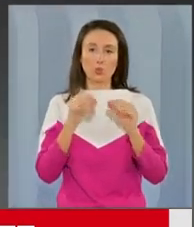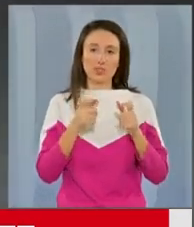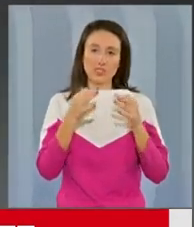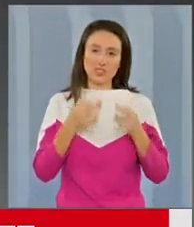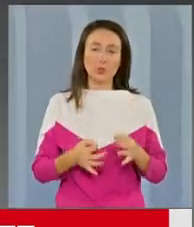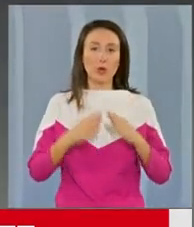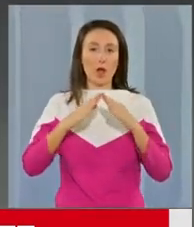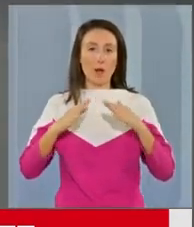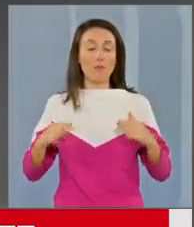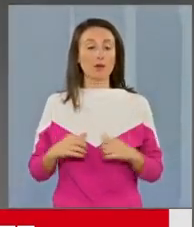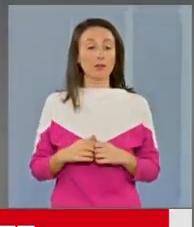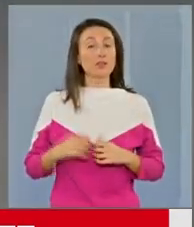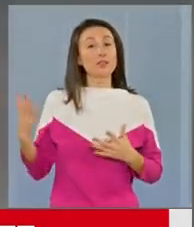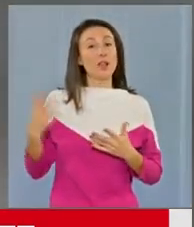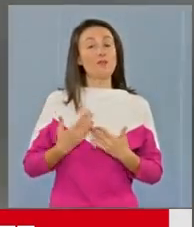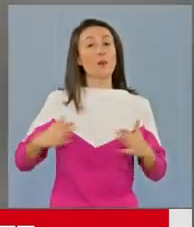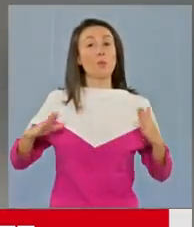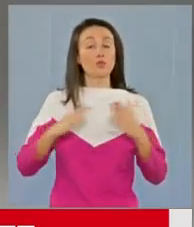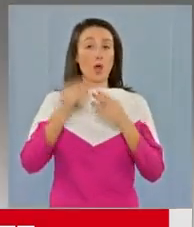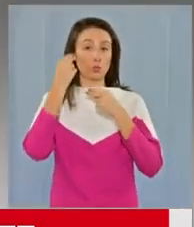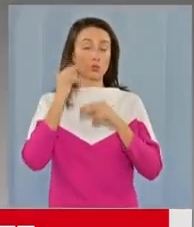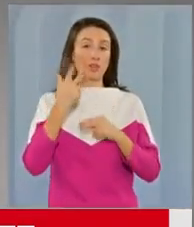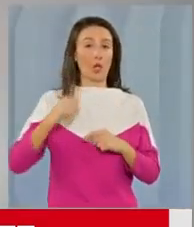siguranță la o cabană. Salvamontiștii anunță că 3